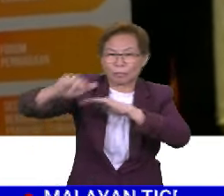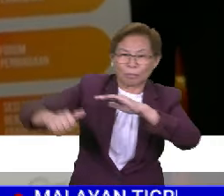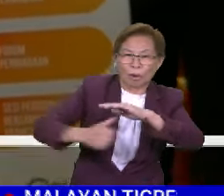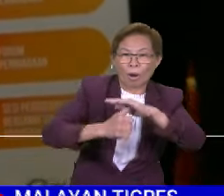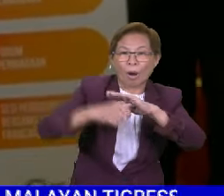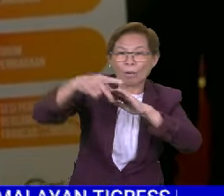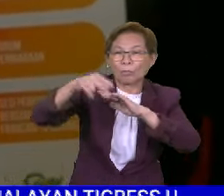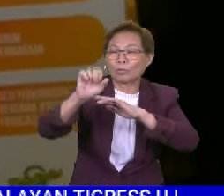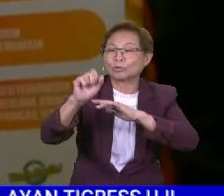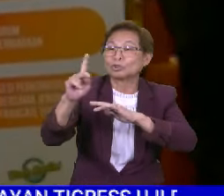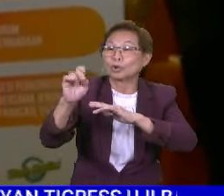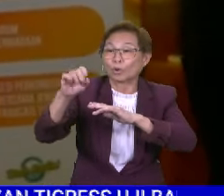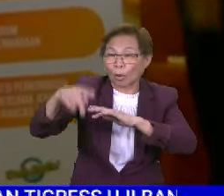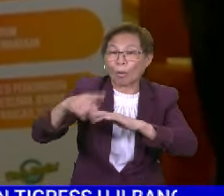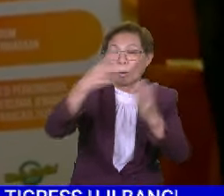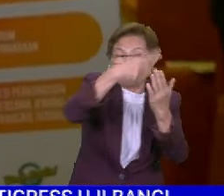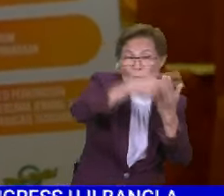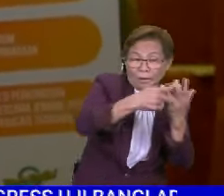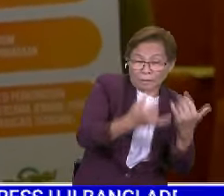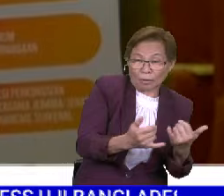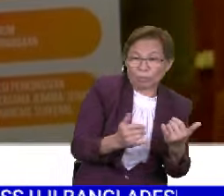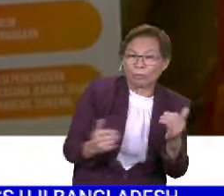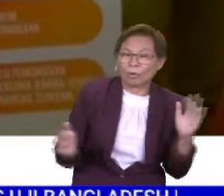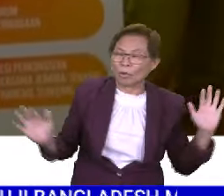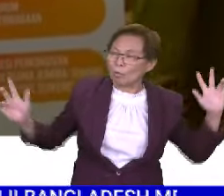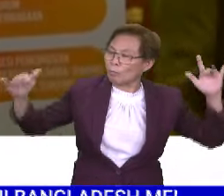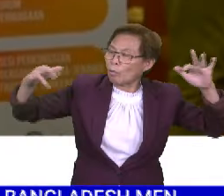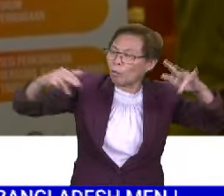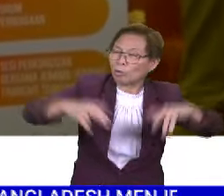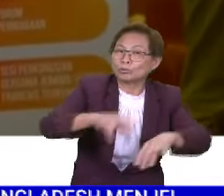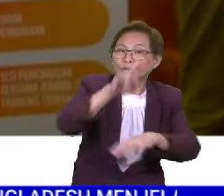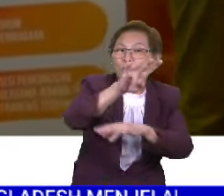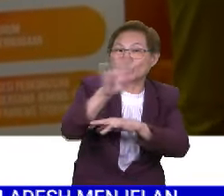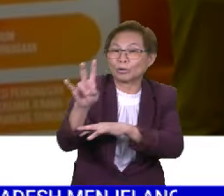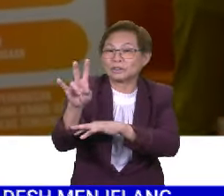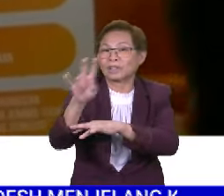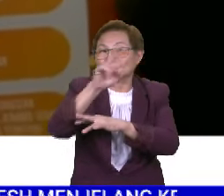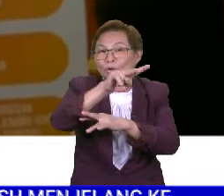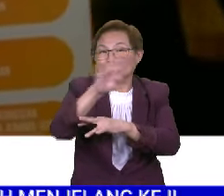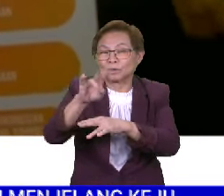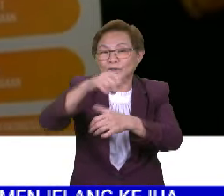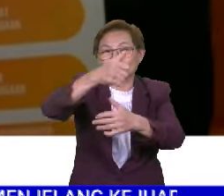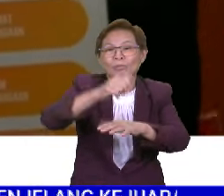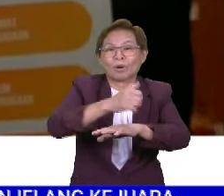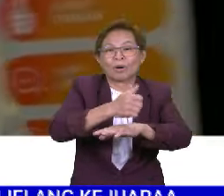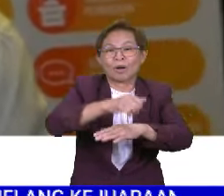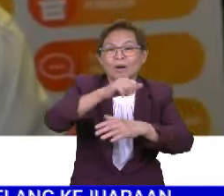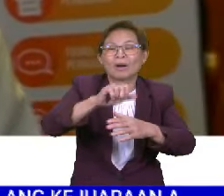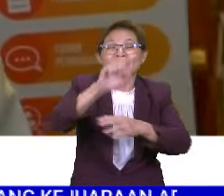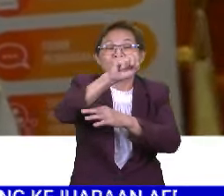mana program hari ini menghimpunkan lebih kurang 27 franchisor,